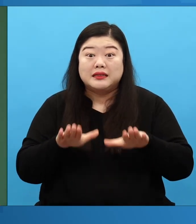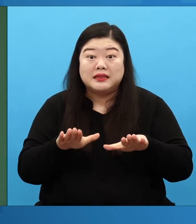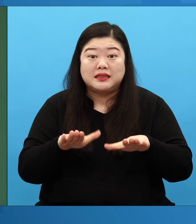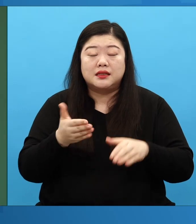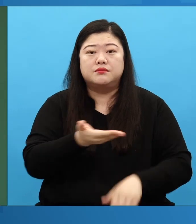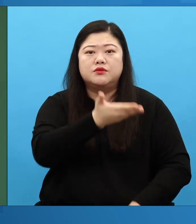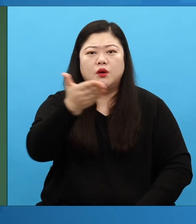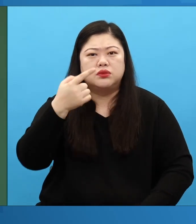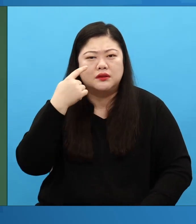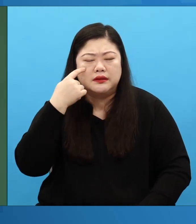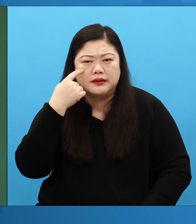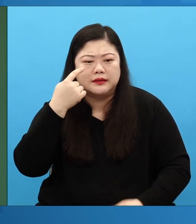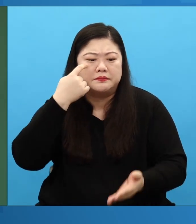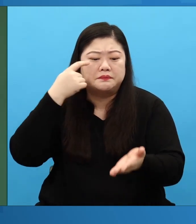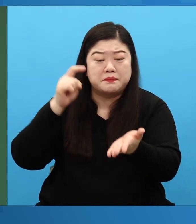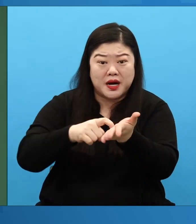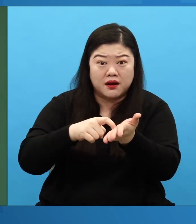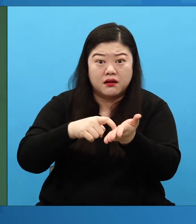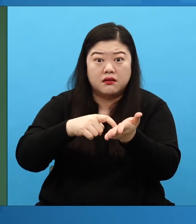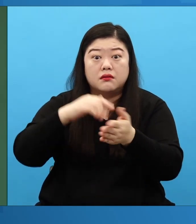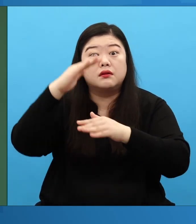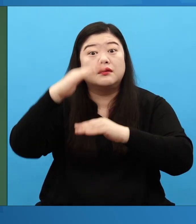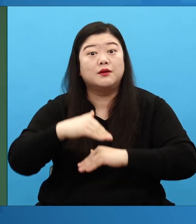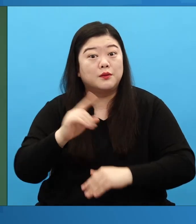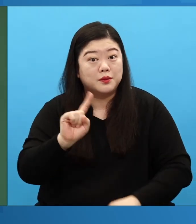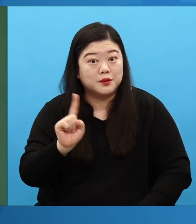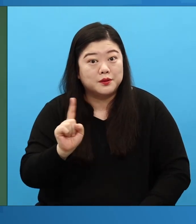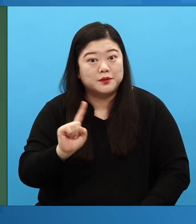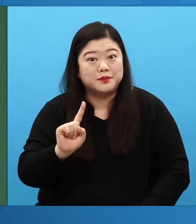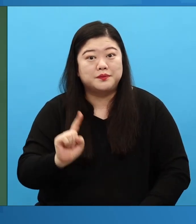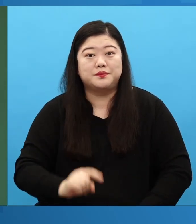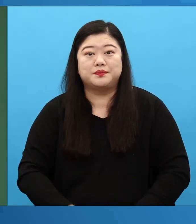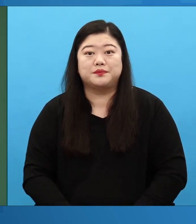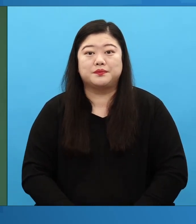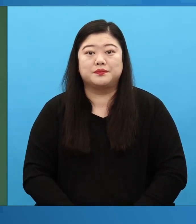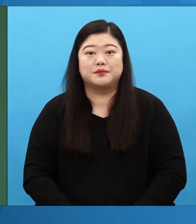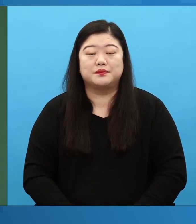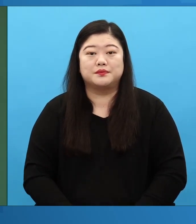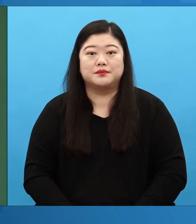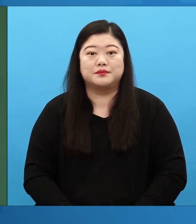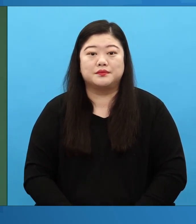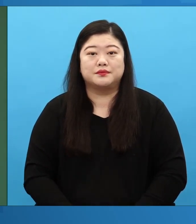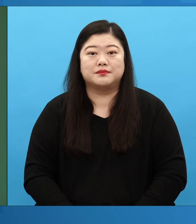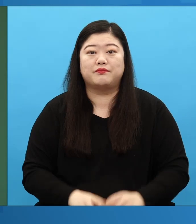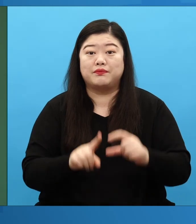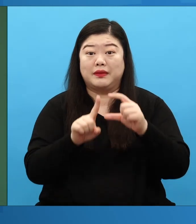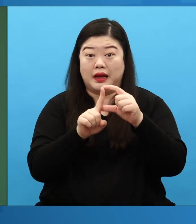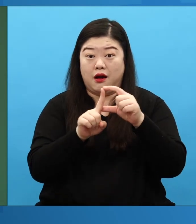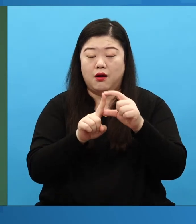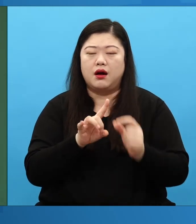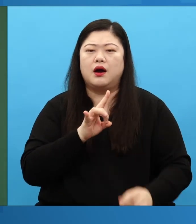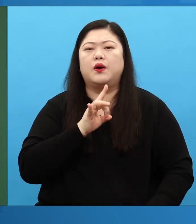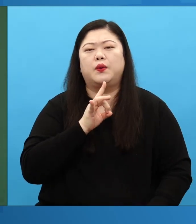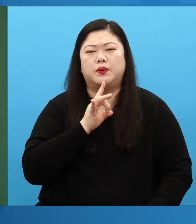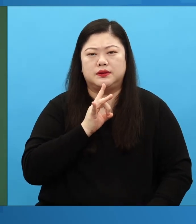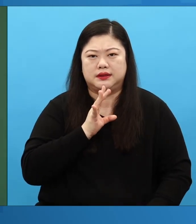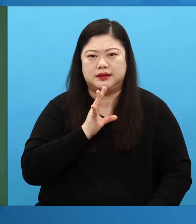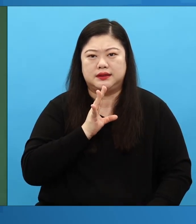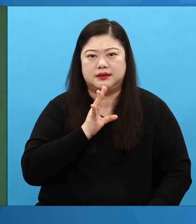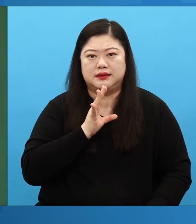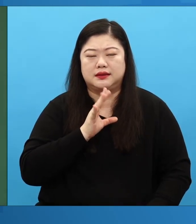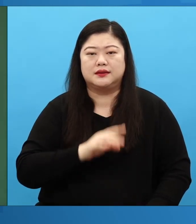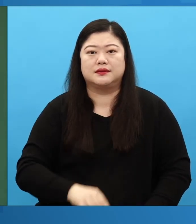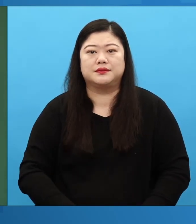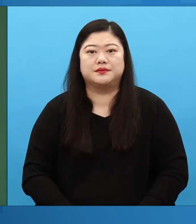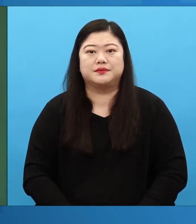여러분들이 찾아야 되는 게 뭐냐? Then whether you find it or not, what is something that you must seek today? 오직입니다. It is only.